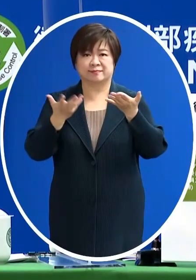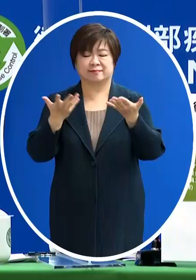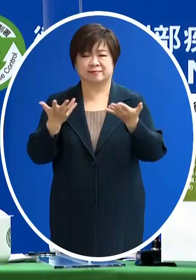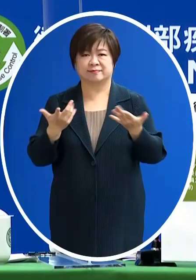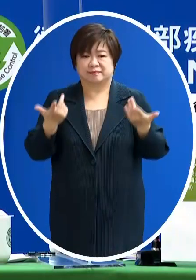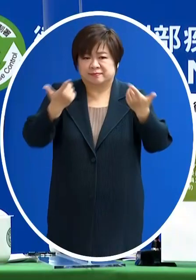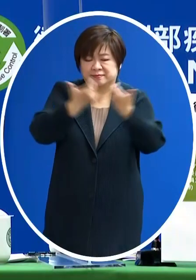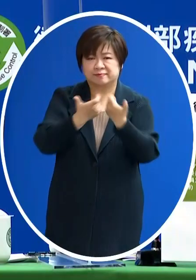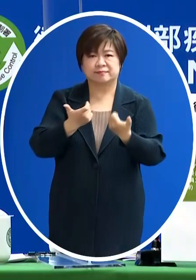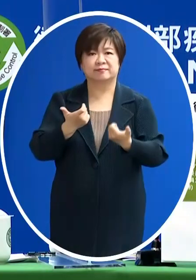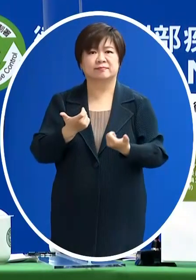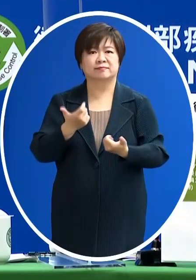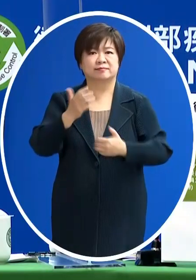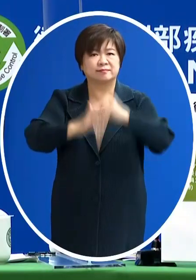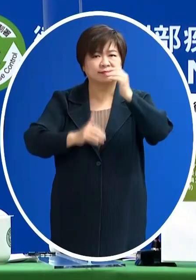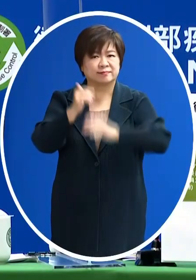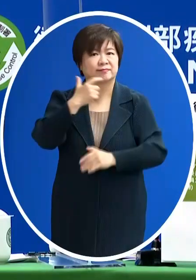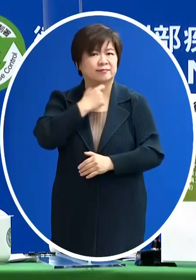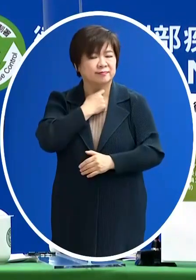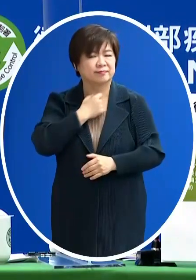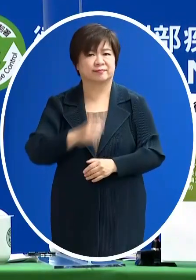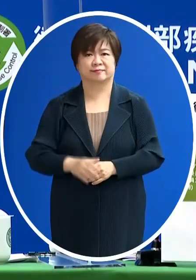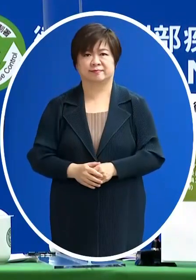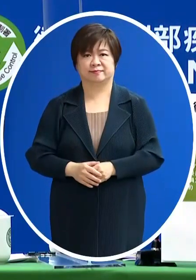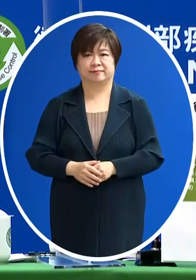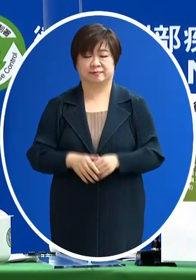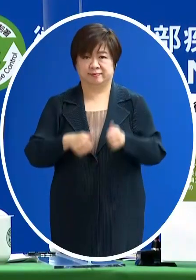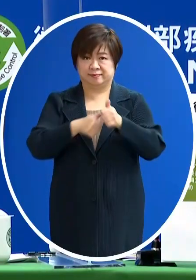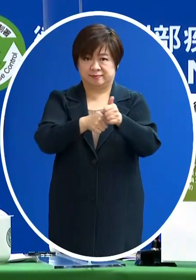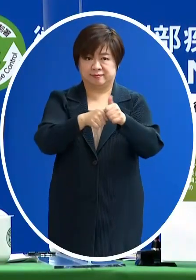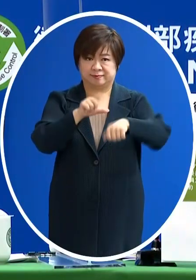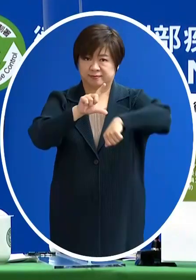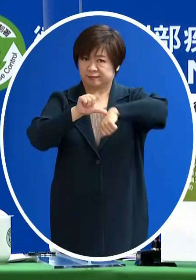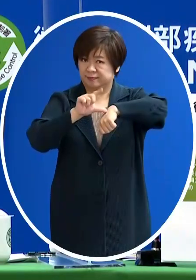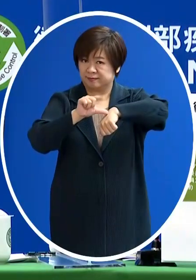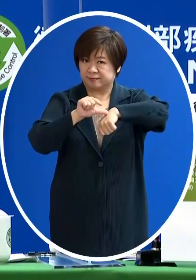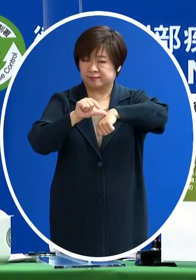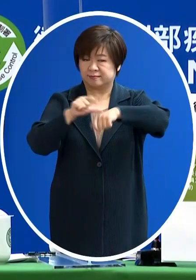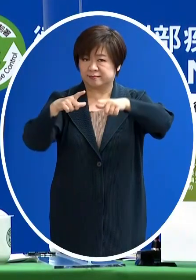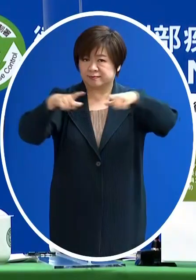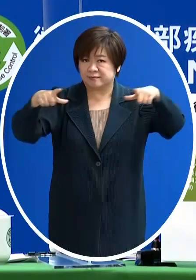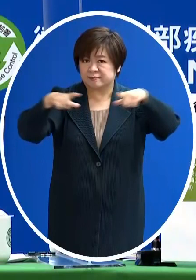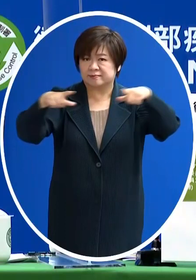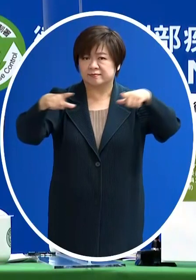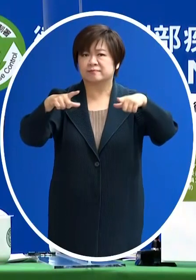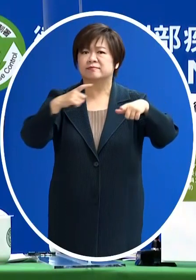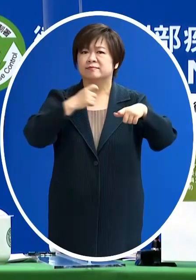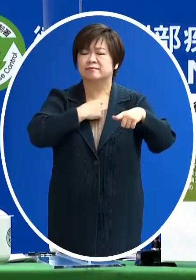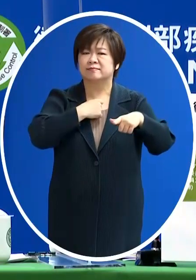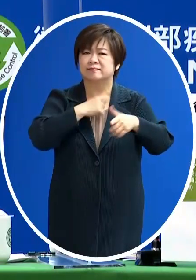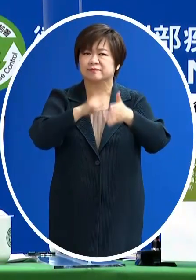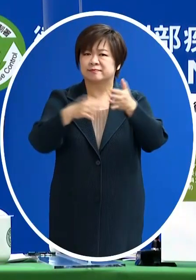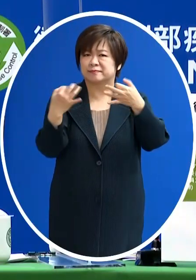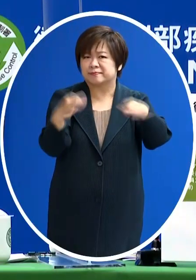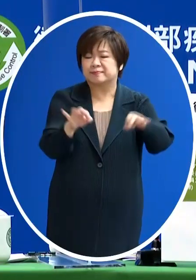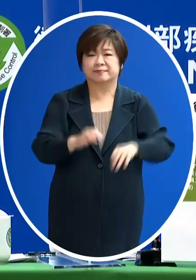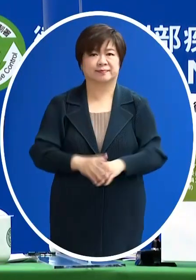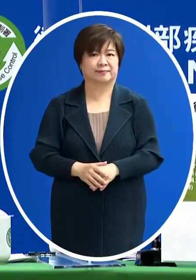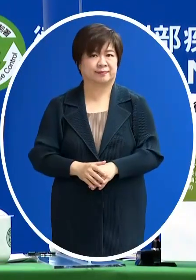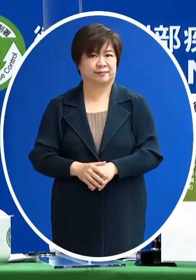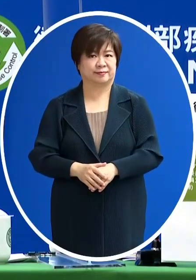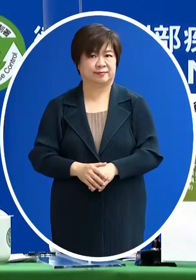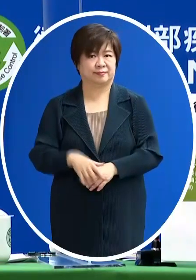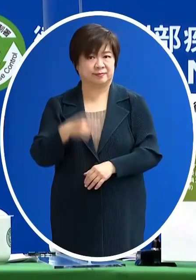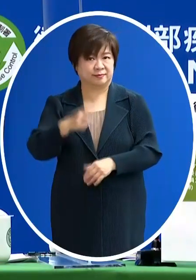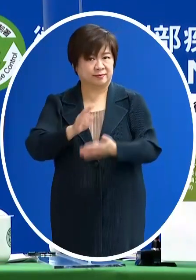叉，然后变成是稍微的就是追踪的时间跟范围渐渐的来简化，然后再加